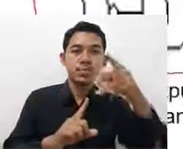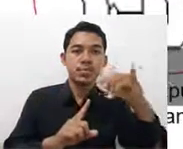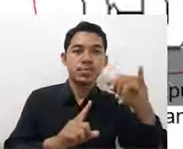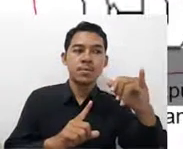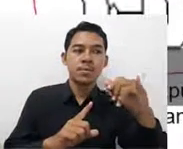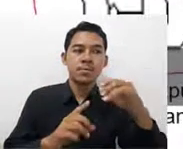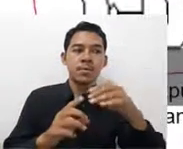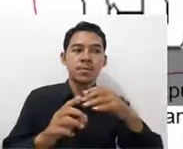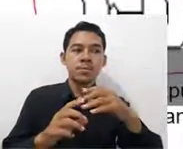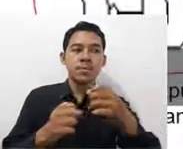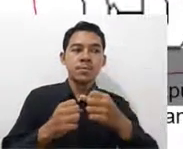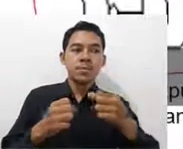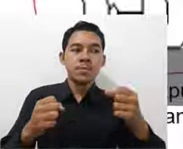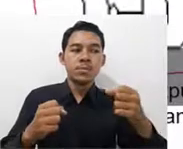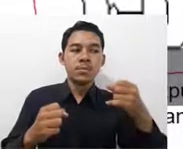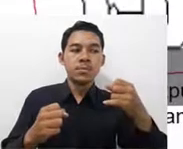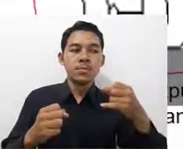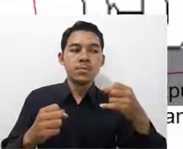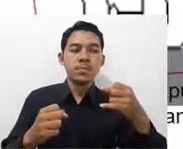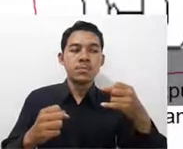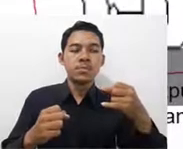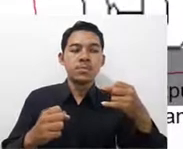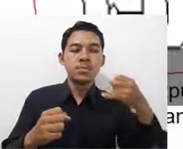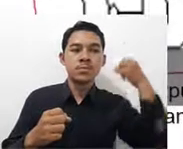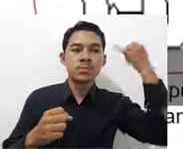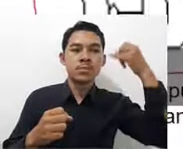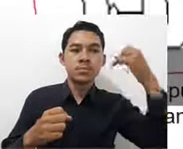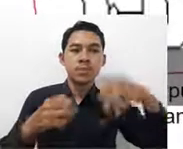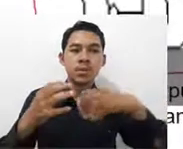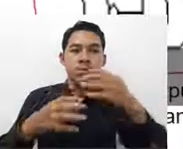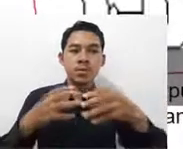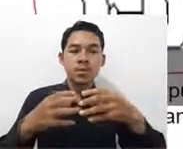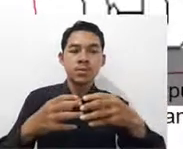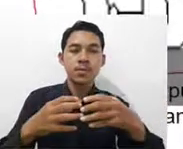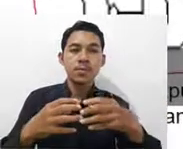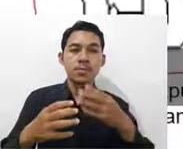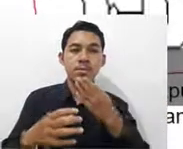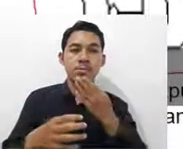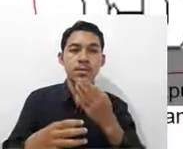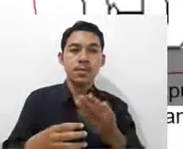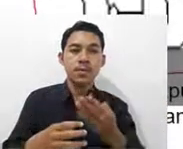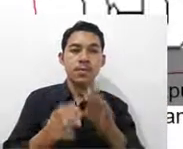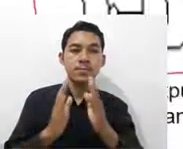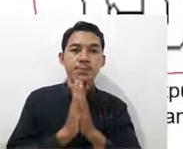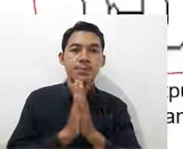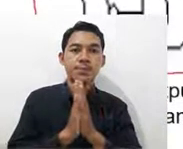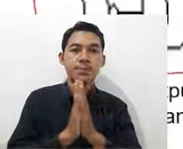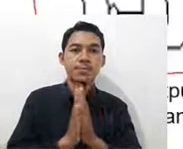kombinasi. Kurang lebihnya mohon maaf. Sekian dan terima kasih. Salam.